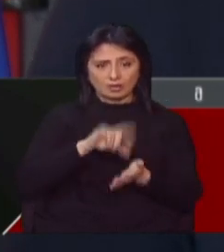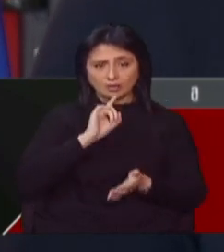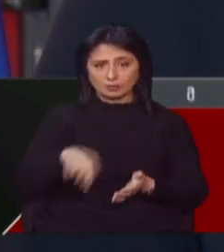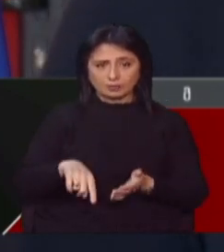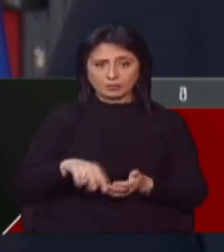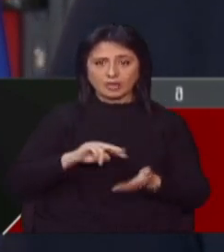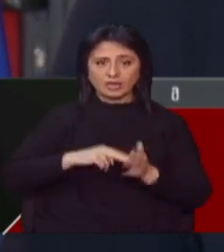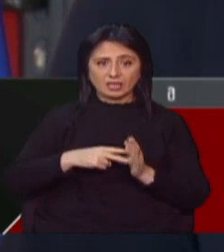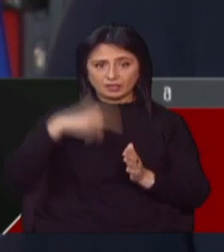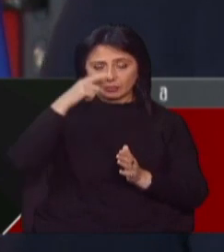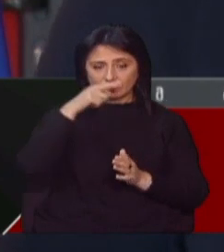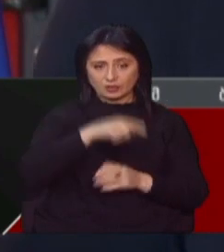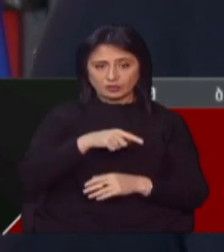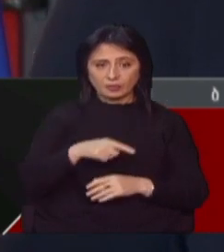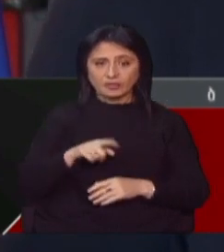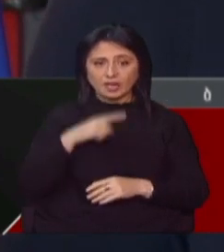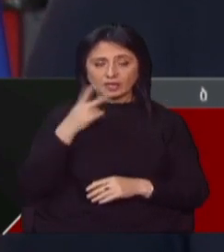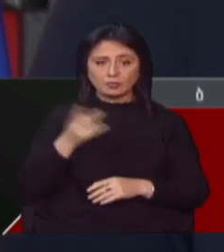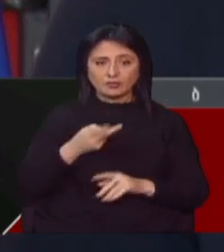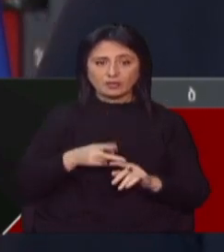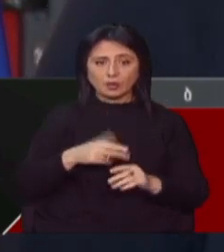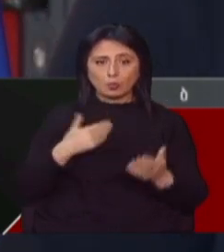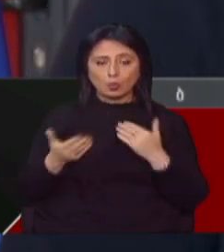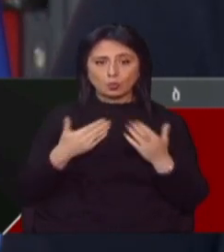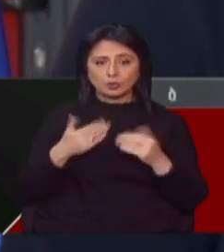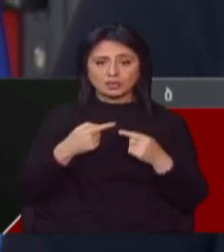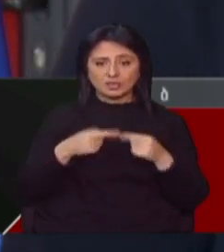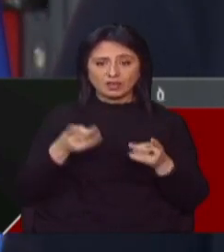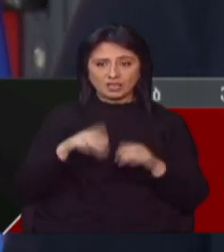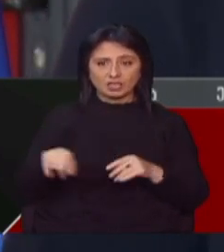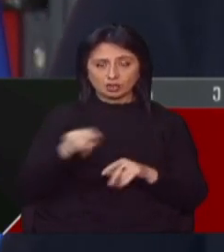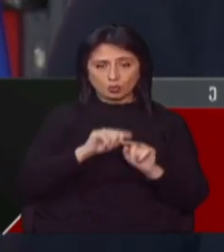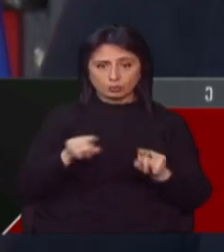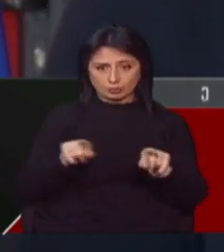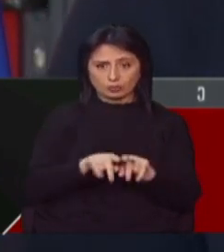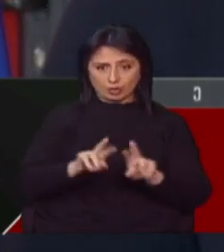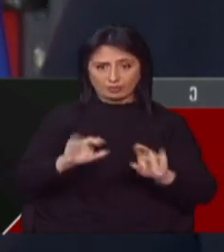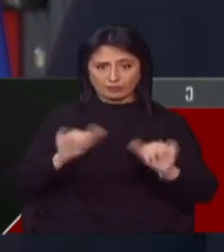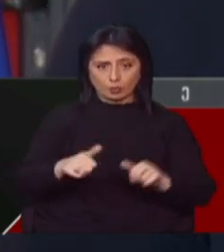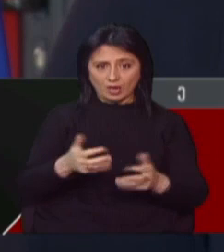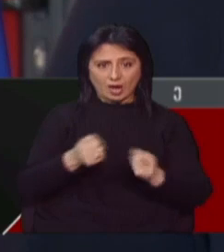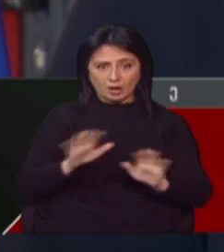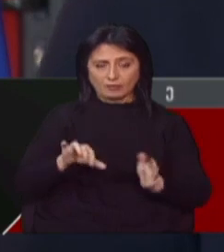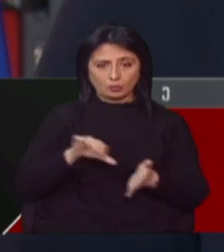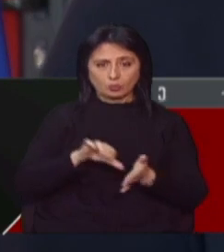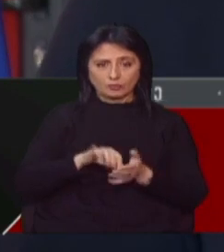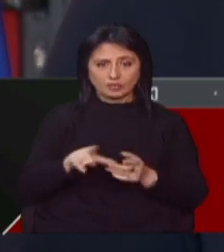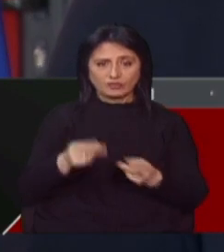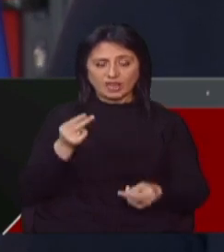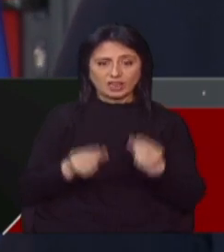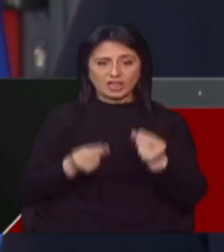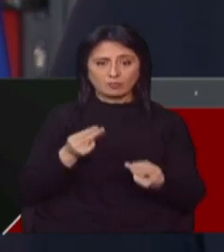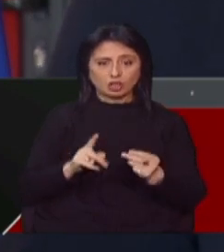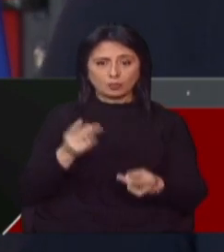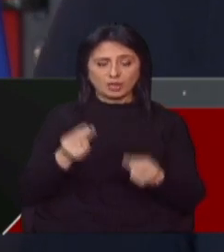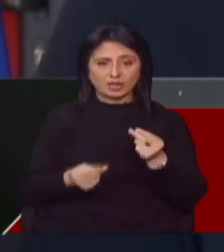რომელიც დაგეგმა ბიძინა ივანიშვილმა და რა თქმა უნდა ამას მოუწოდებთ სხვა დანარჩენ ოპოზიციასაც, რომ არ მივიღოთ მონაწილეობა იმ თამაშებში,